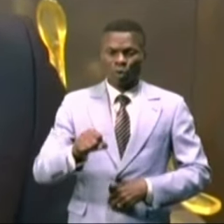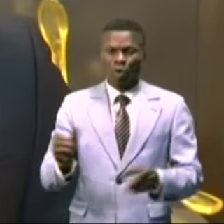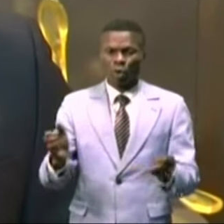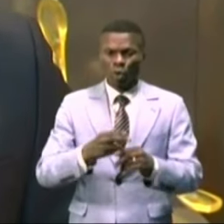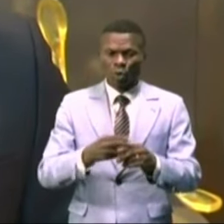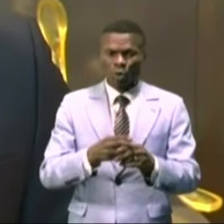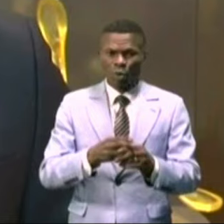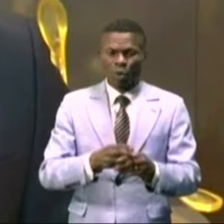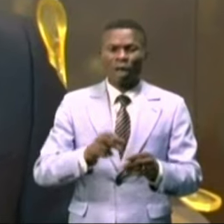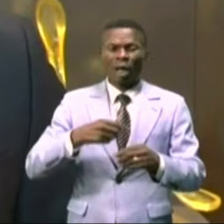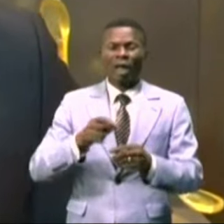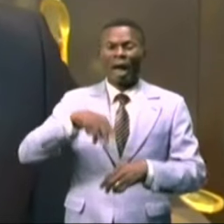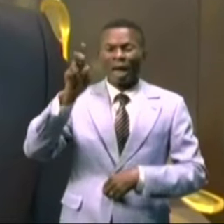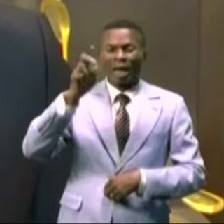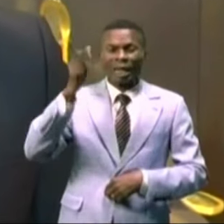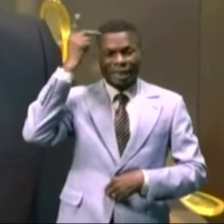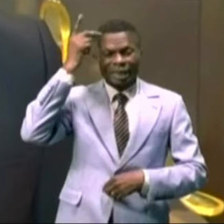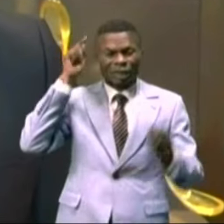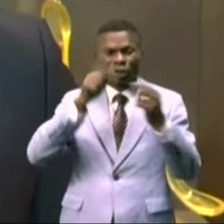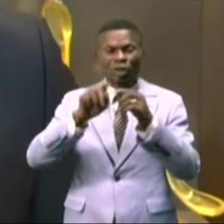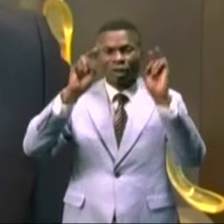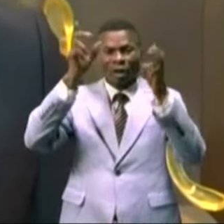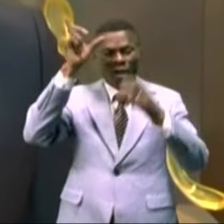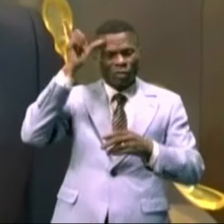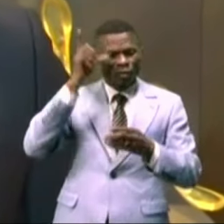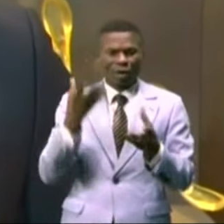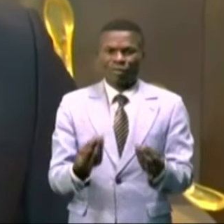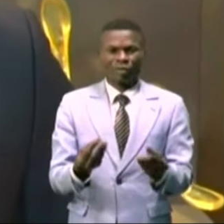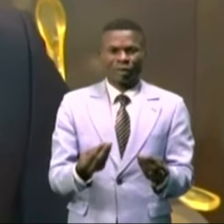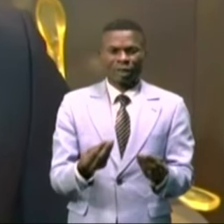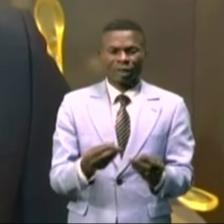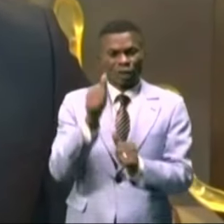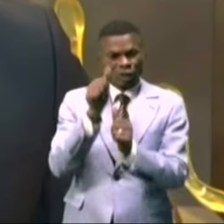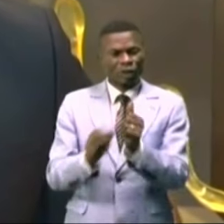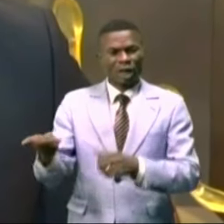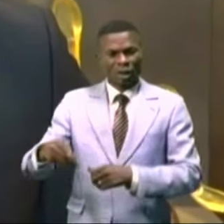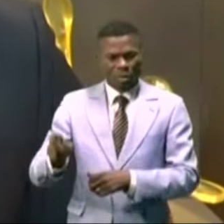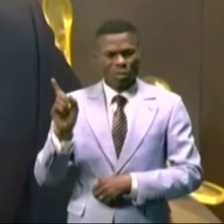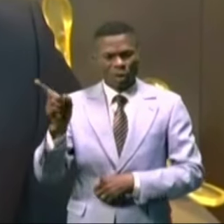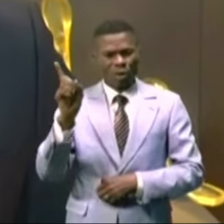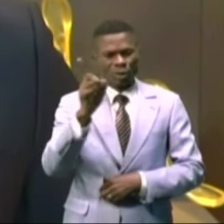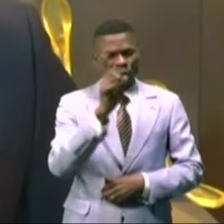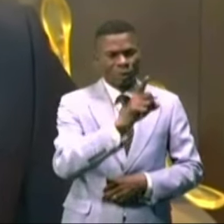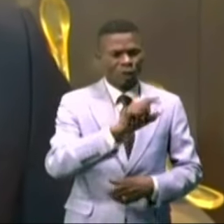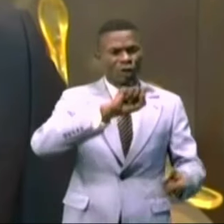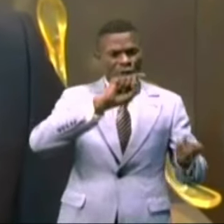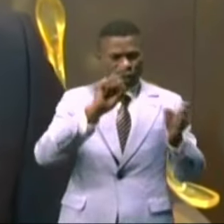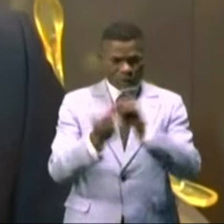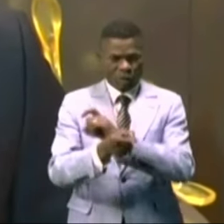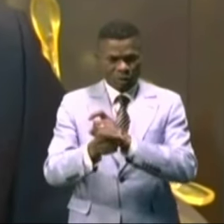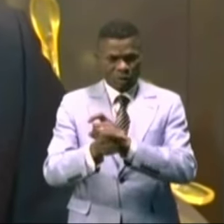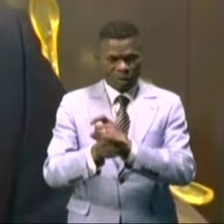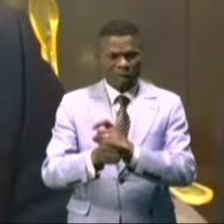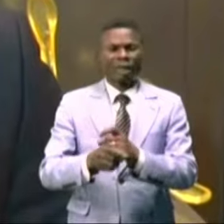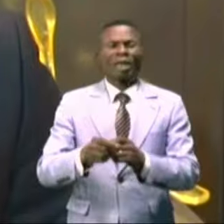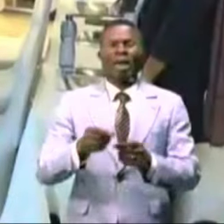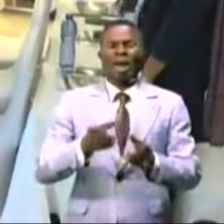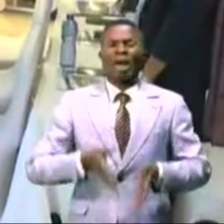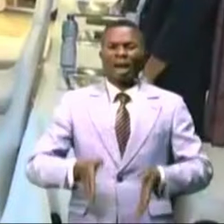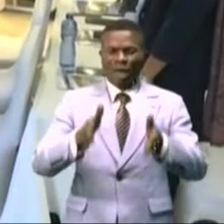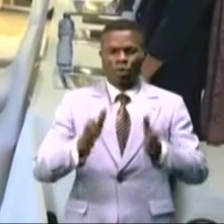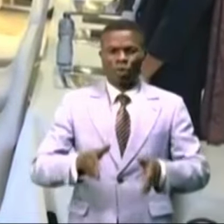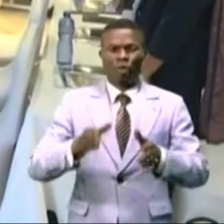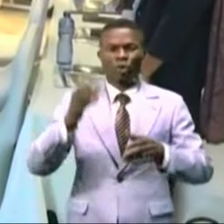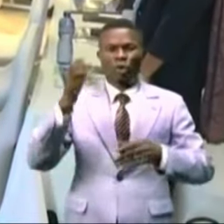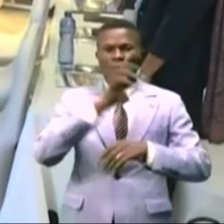rouler de Kinshasa à Lubumbashi. Toutes les provinces, chacune à son tour, nous allons changer la cartographie routière de ce pays.